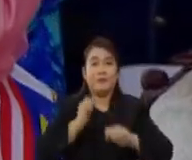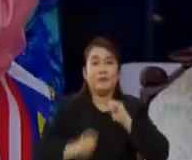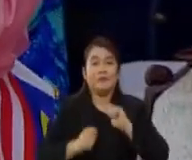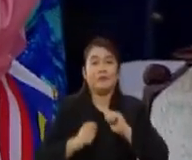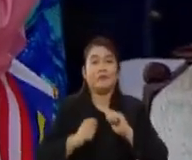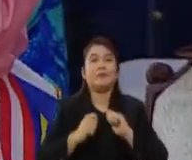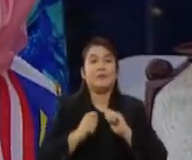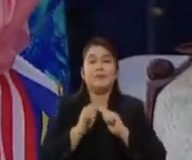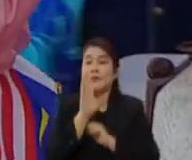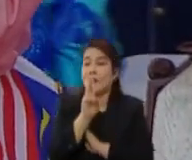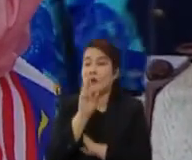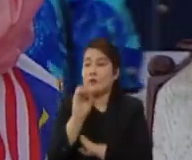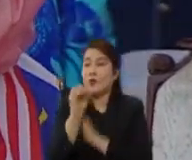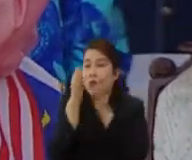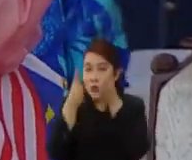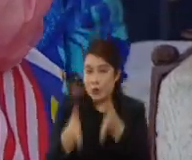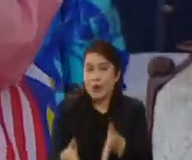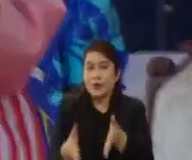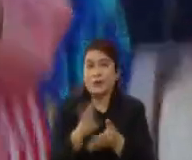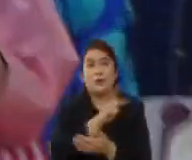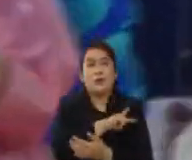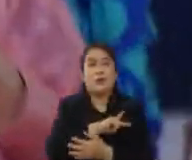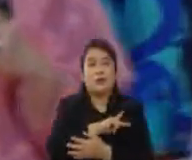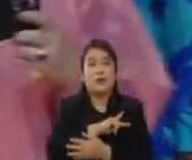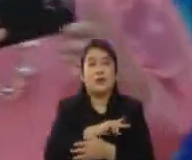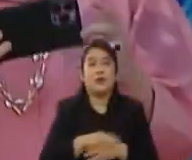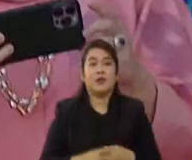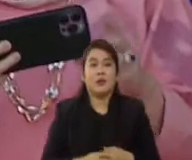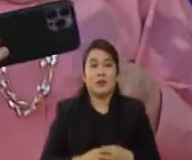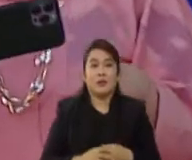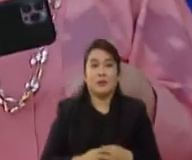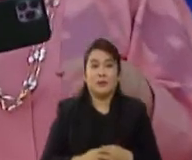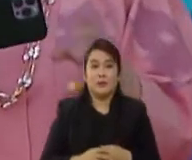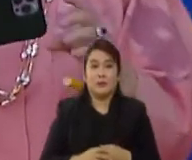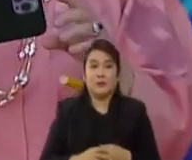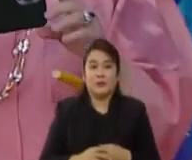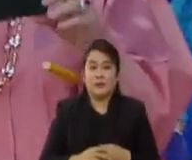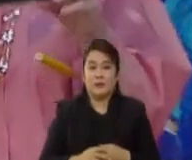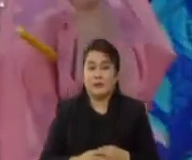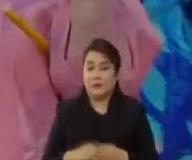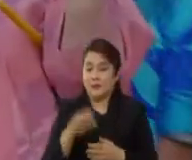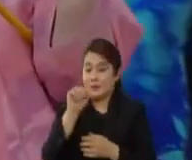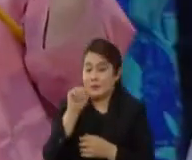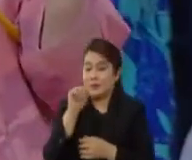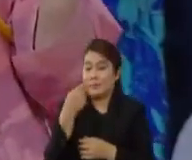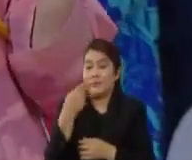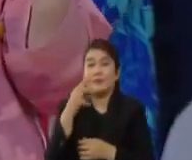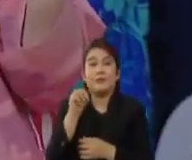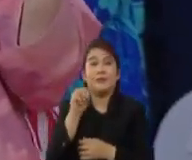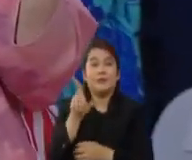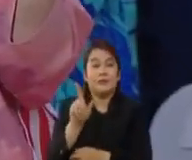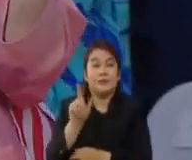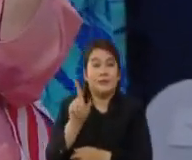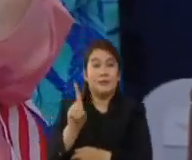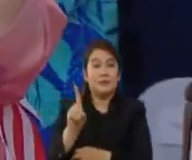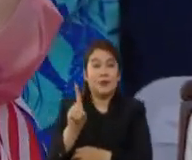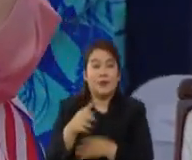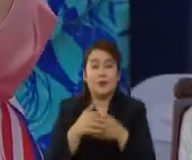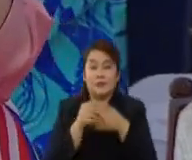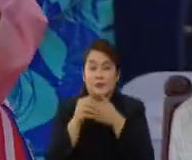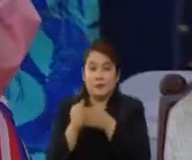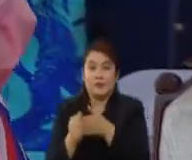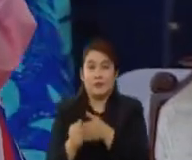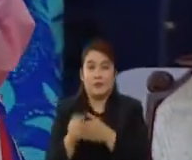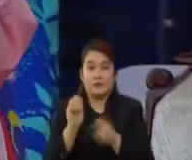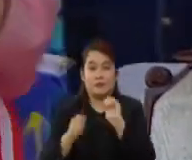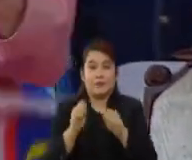terdiri daripada 60 anggota diketuai Tolong Kanan Kuasa Bomba Ahmad Najabah bin Zuil serta dipimpin oleh Drum